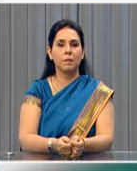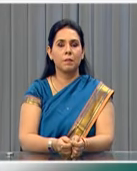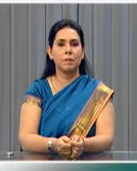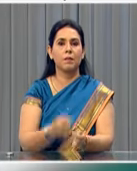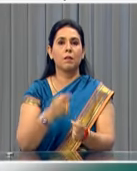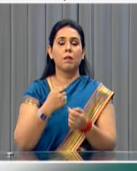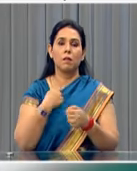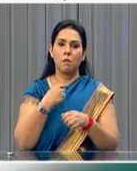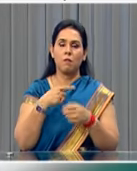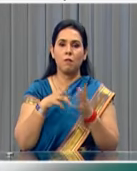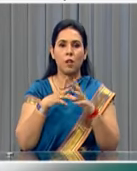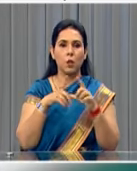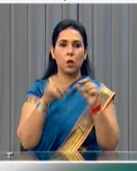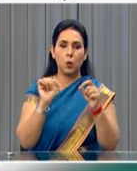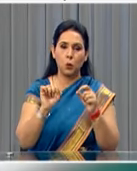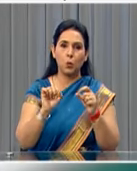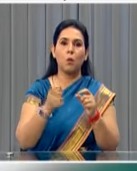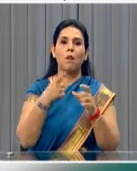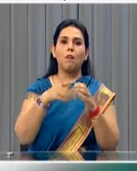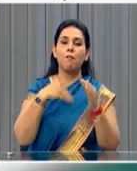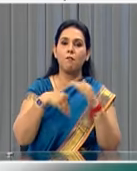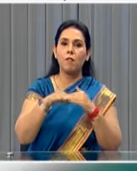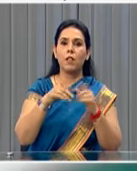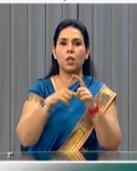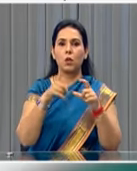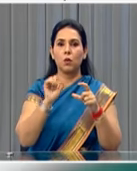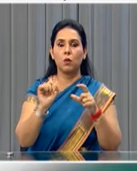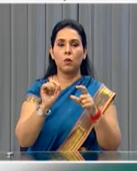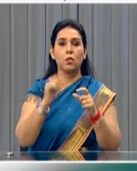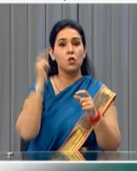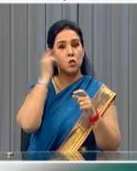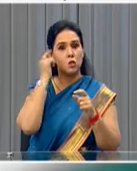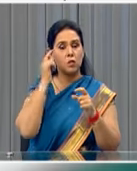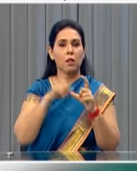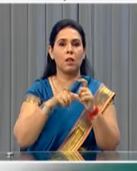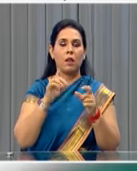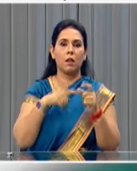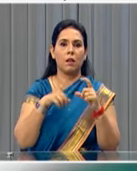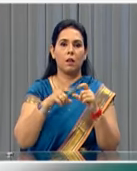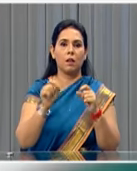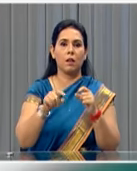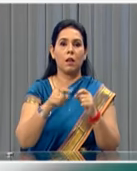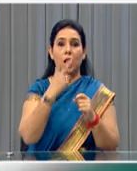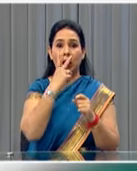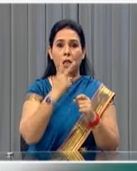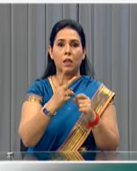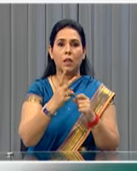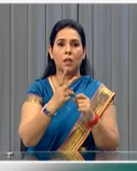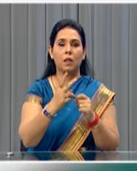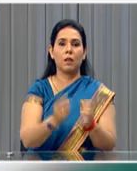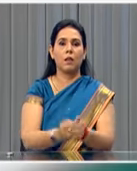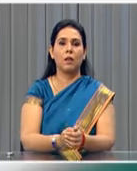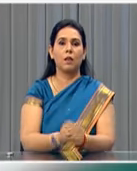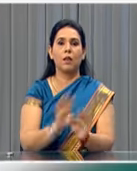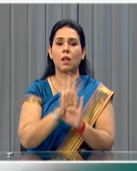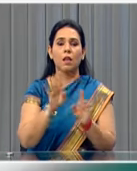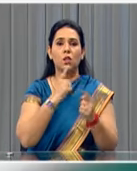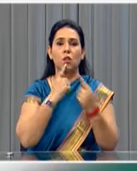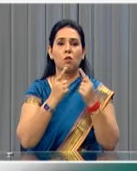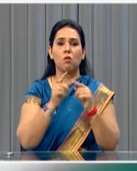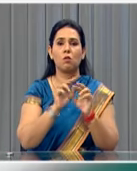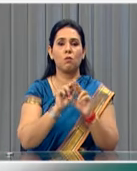करेंगे, करते हैं, सोचते हैं, देखते हैं, ऐसा